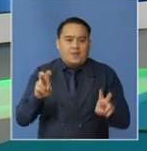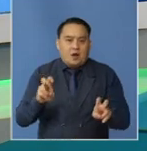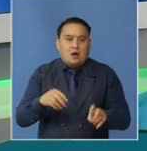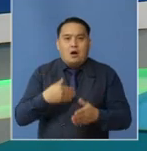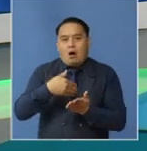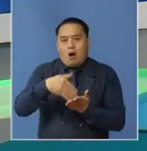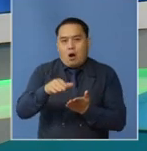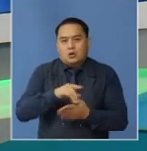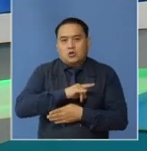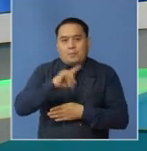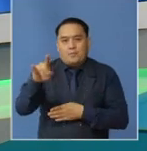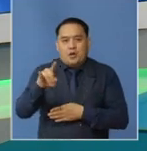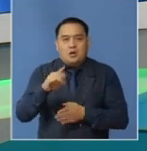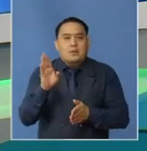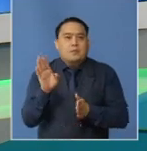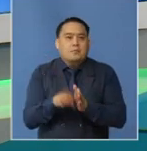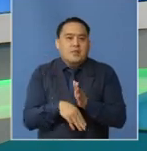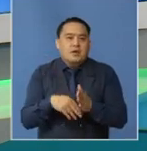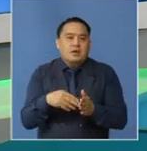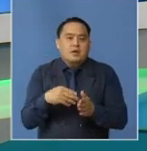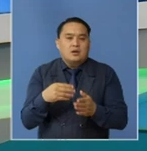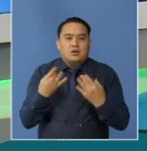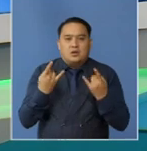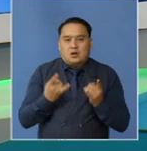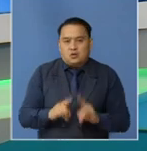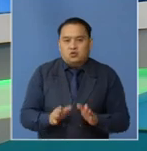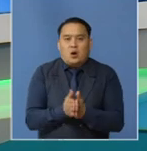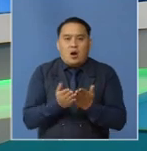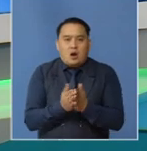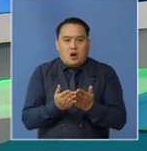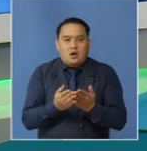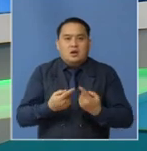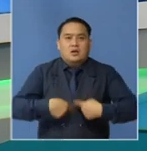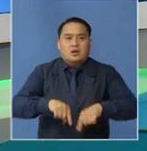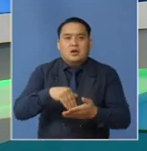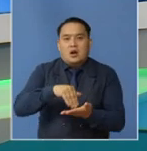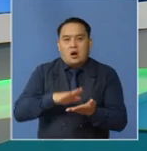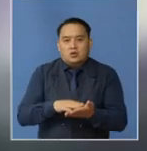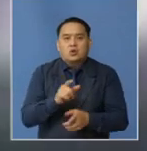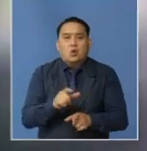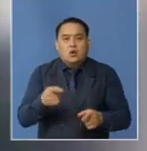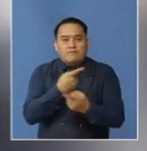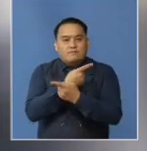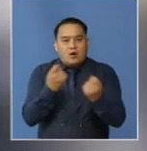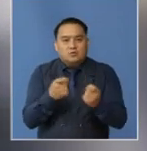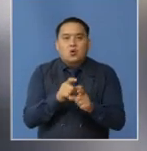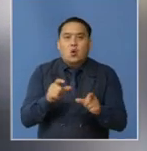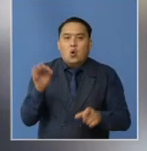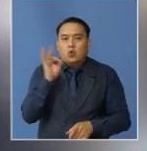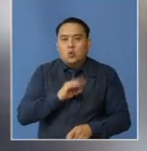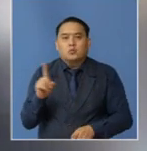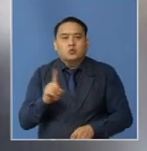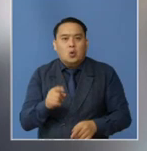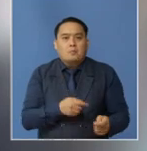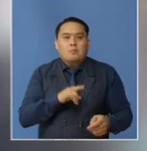ей отказали в перелете ребенка без свидетельства о рождении. Агент по регистрации пассажиров проинформировала пассажира о том, что